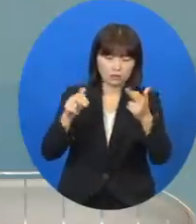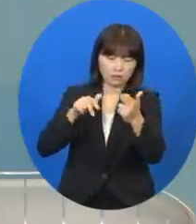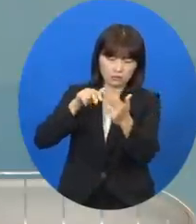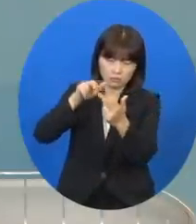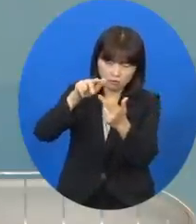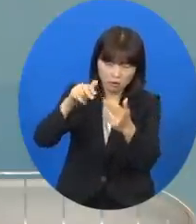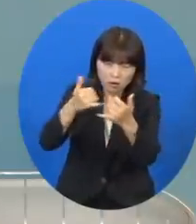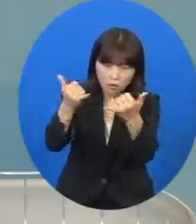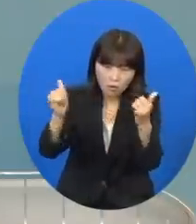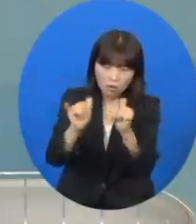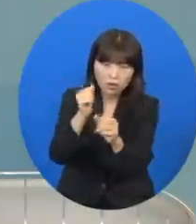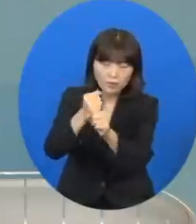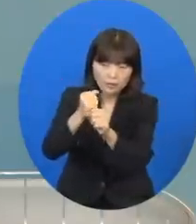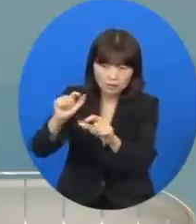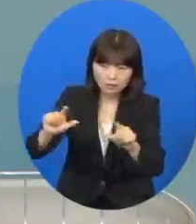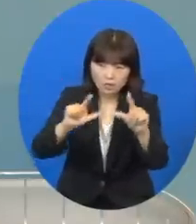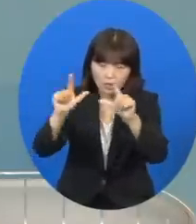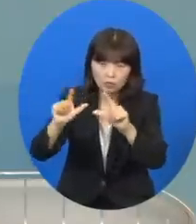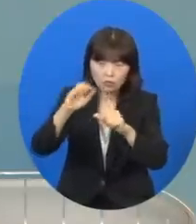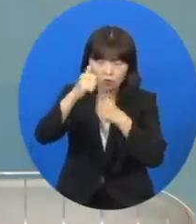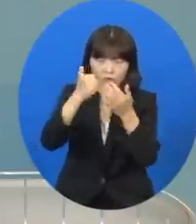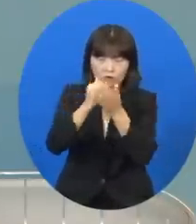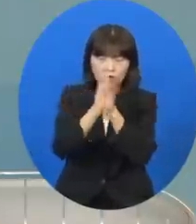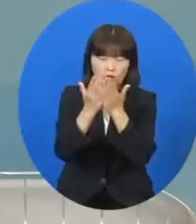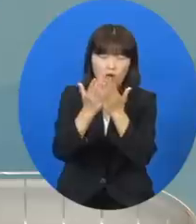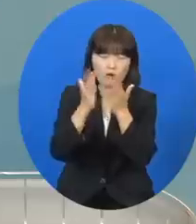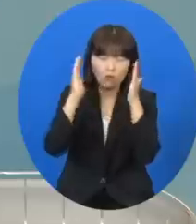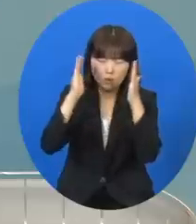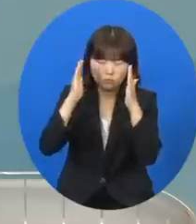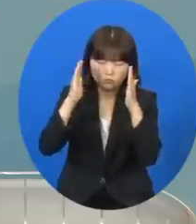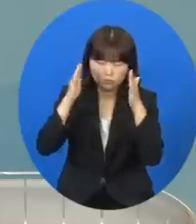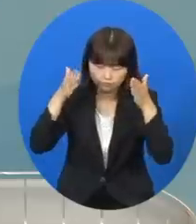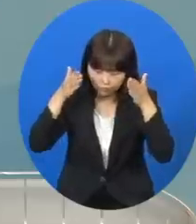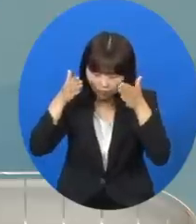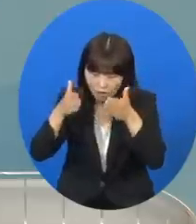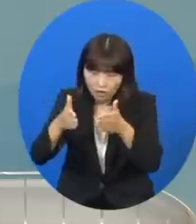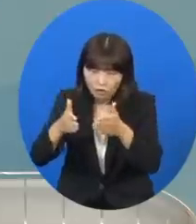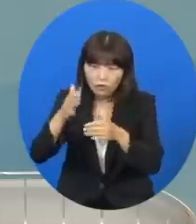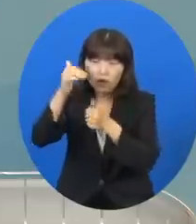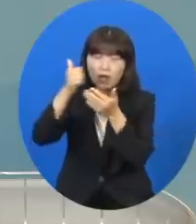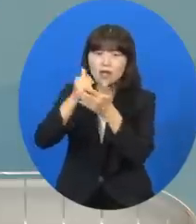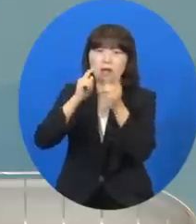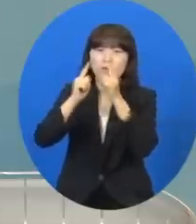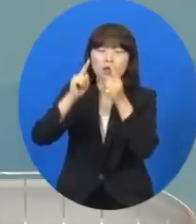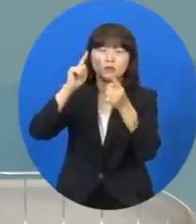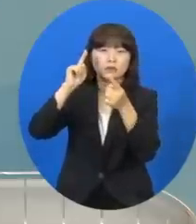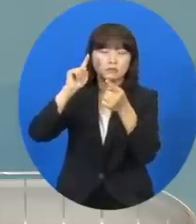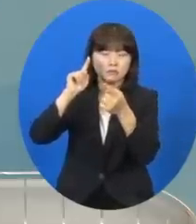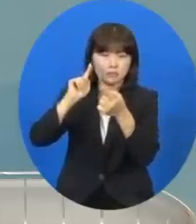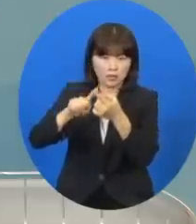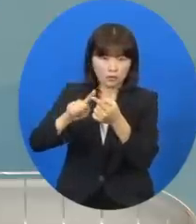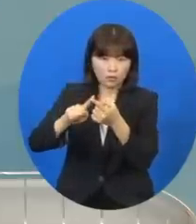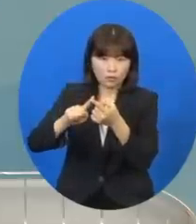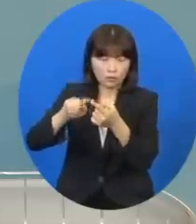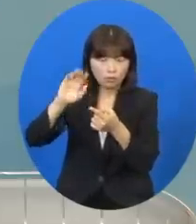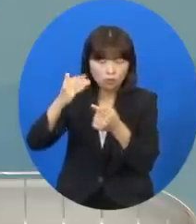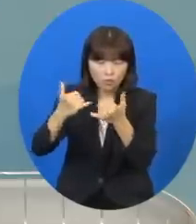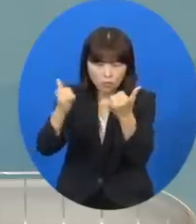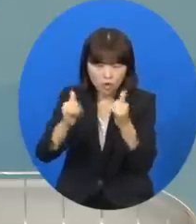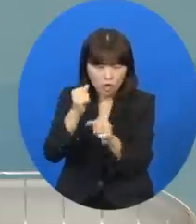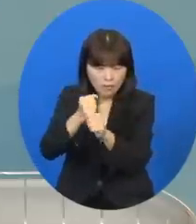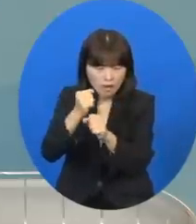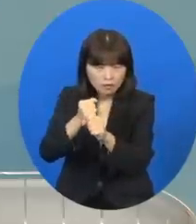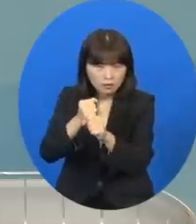공동체를 이루어 살면서 성경 공부에 전념하고 어떻든지 하나님의 말씀대로 된 공동체를 만들어 보려고